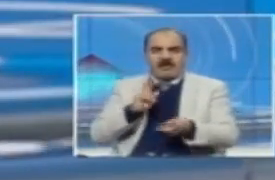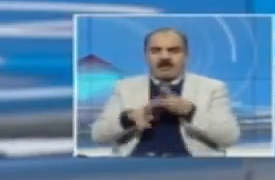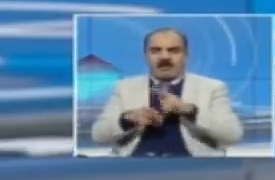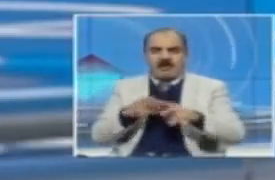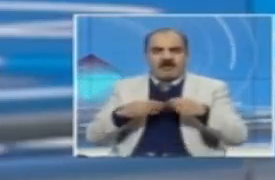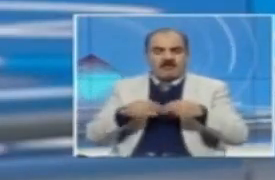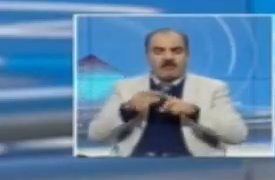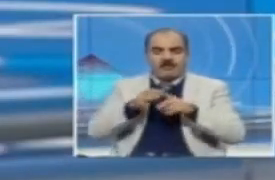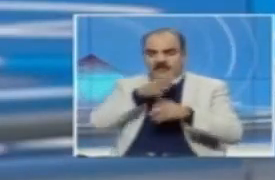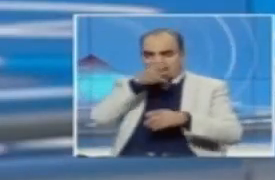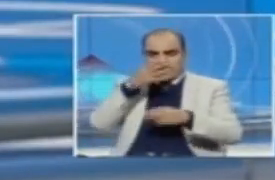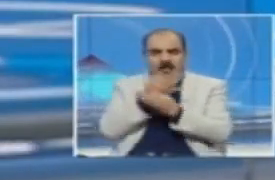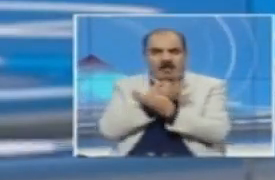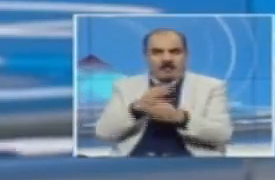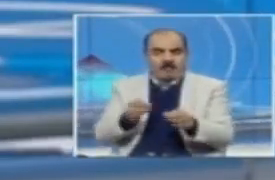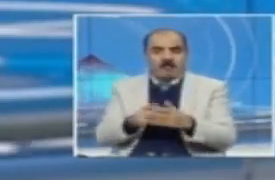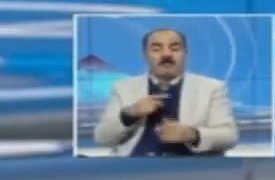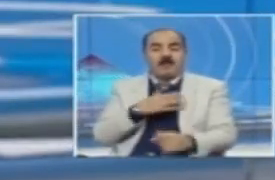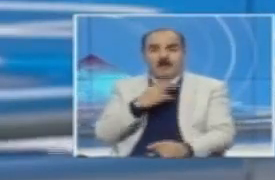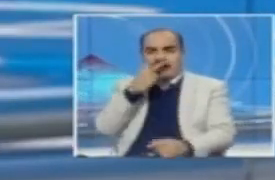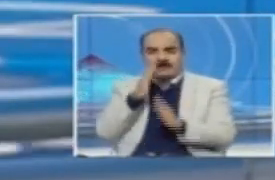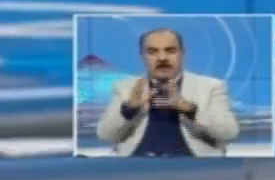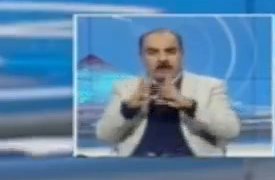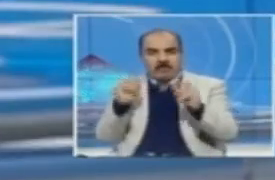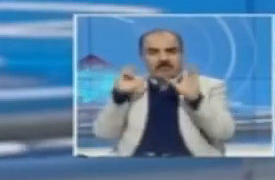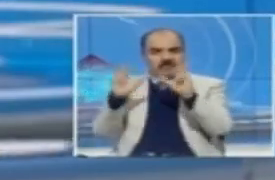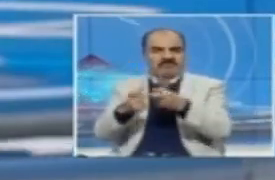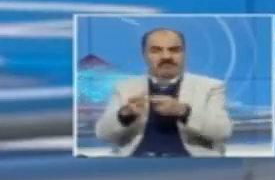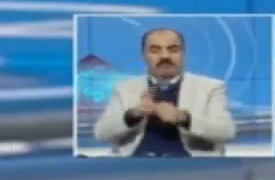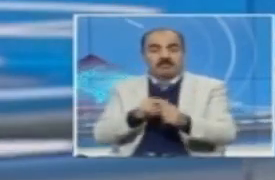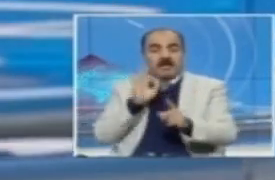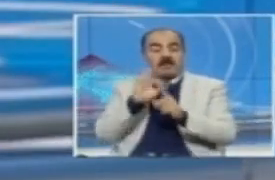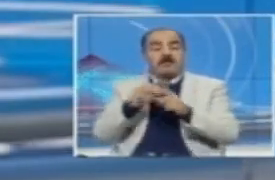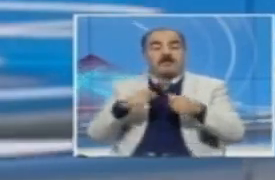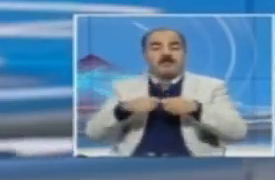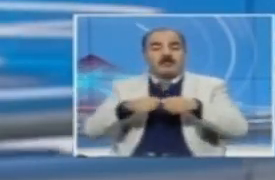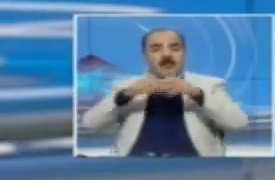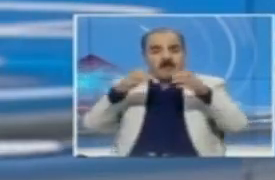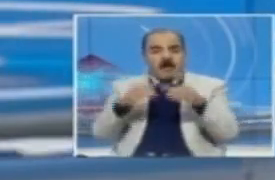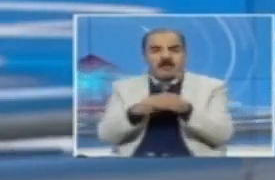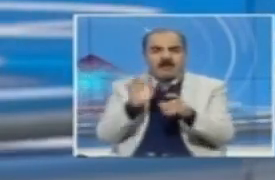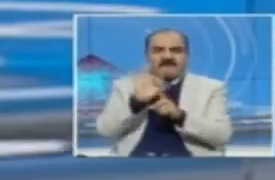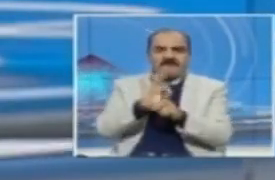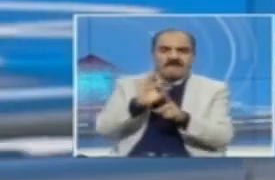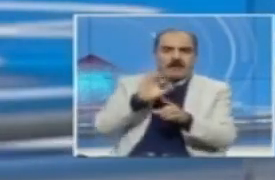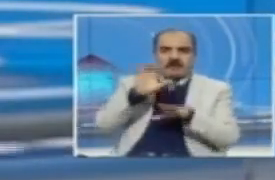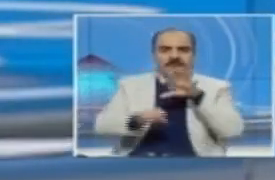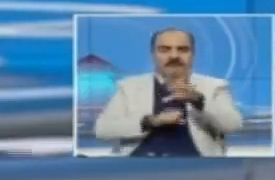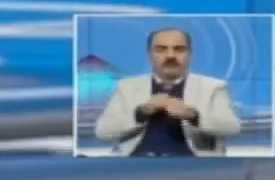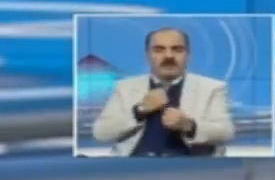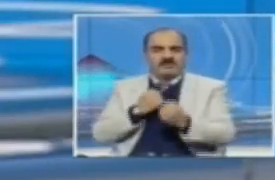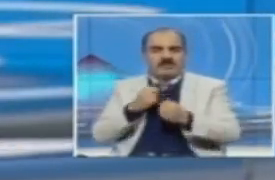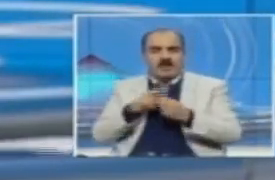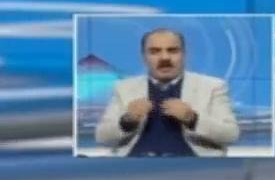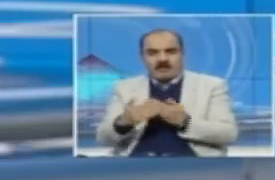الإتجار وترويج المواد المخدرة وتنفيذ الأحكام القضائية واستهداف التشكيلات والبؤر الإجرامية ومواجهة الأنشطة